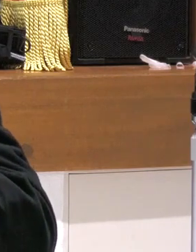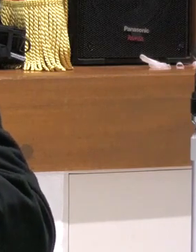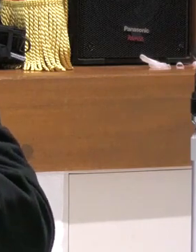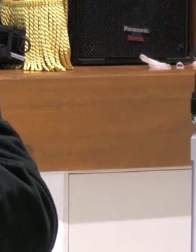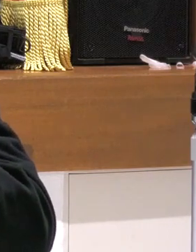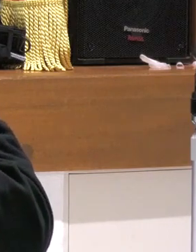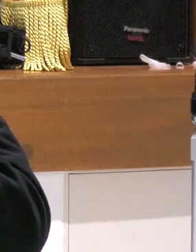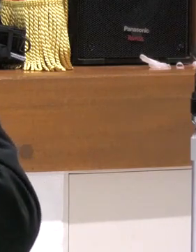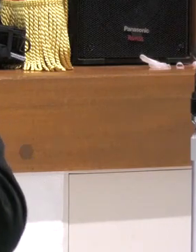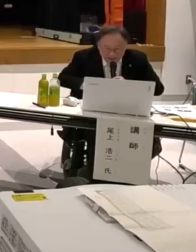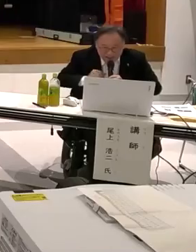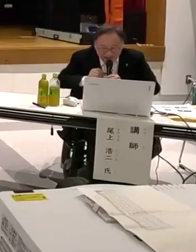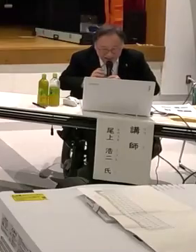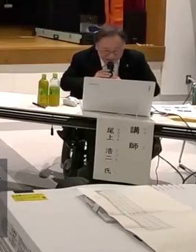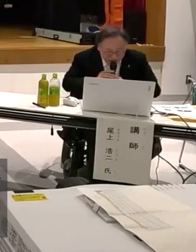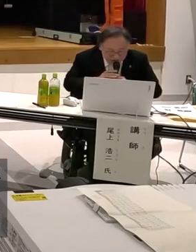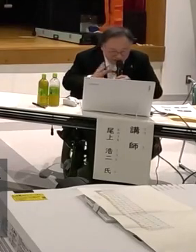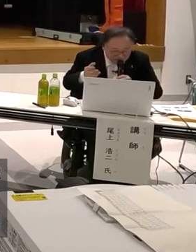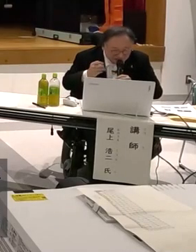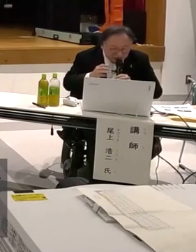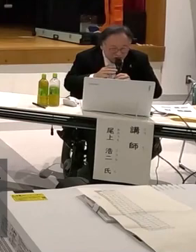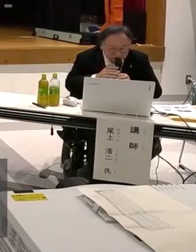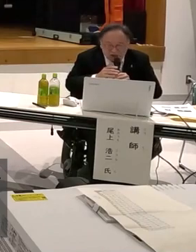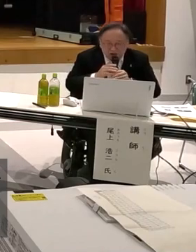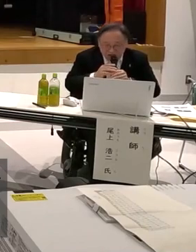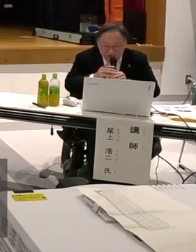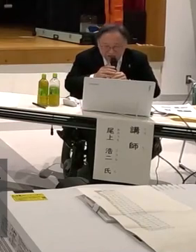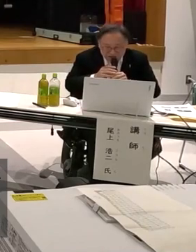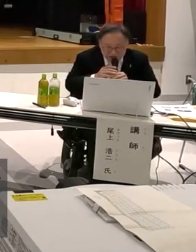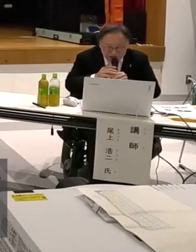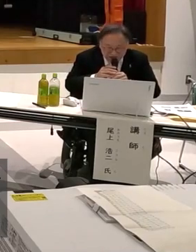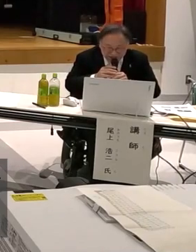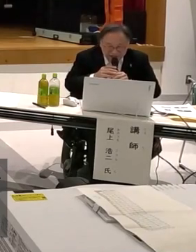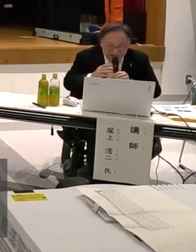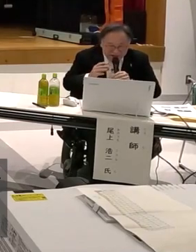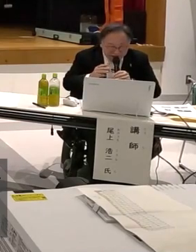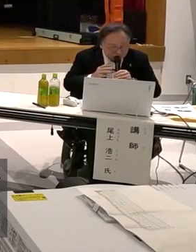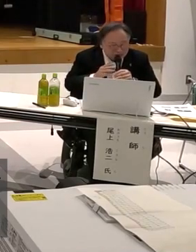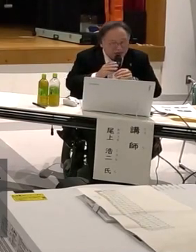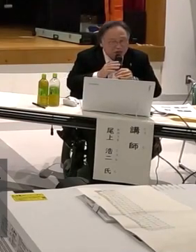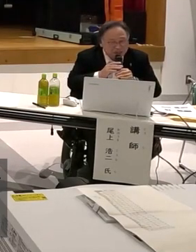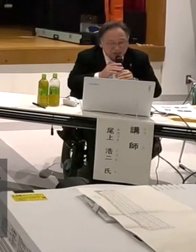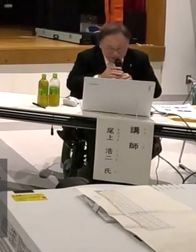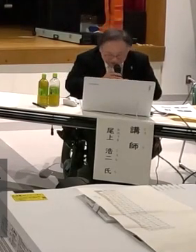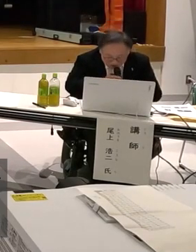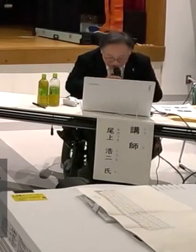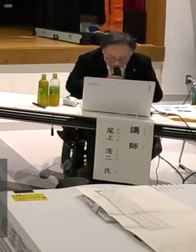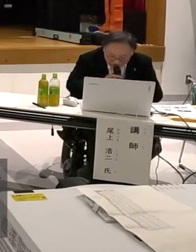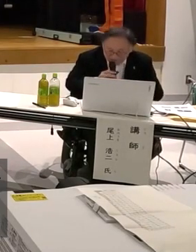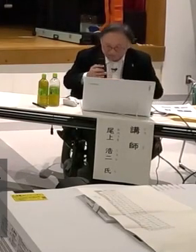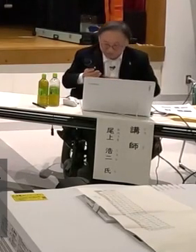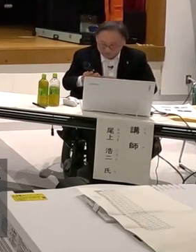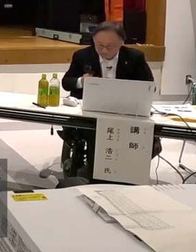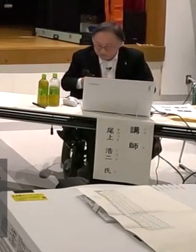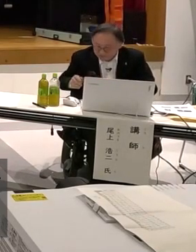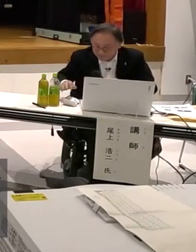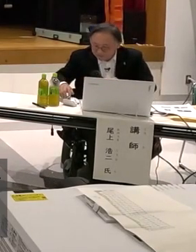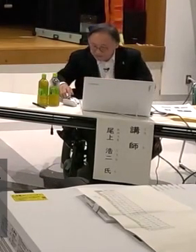一緒に考えたいと思いますので、それに先立っての基調講演ということで、皆さんご清聴ありがとうございました